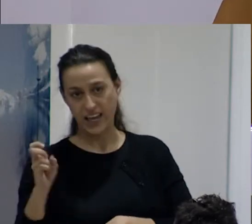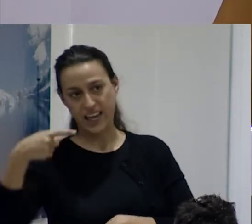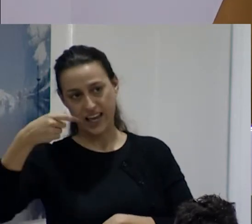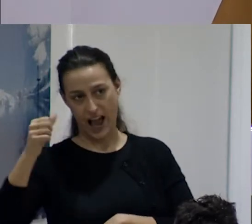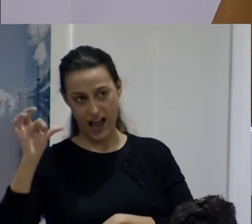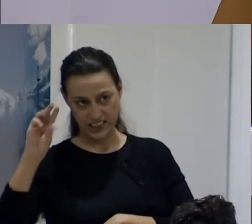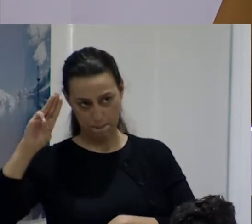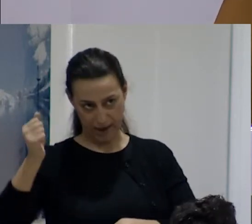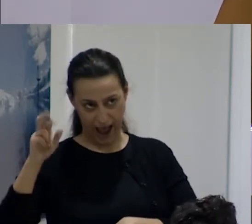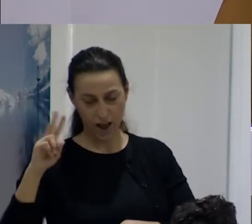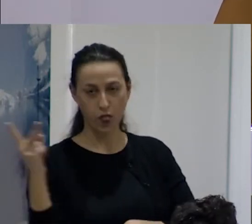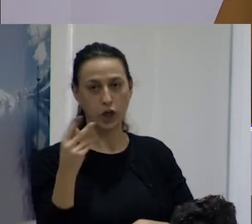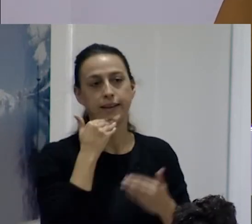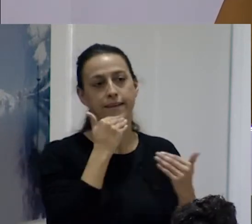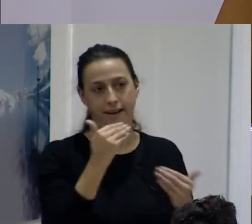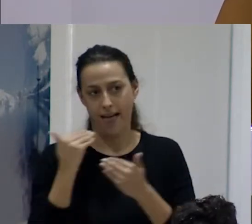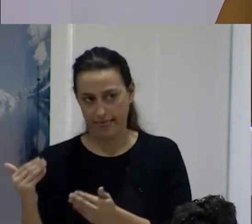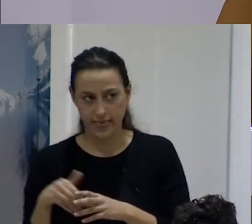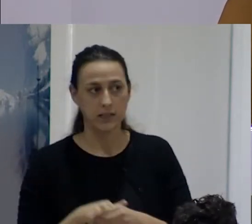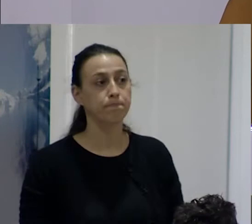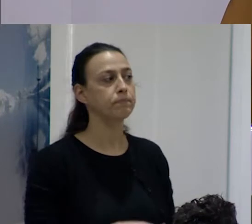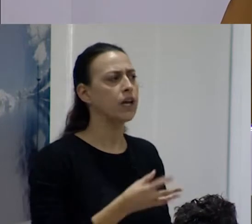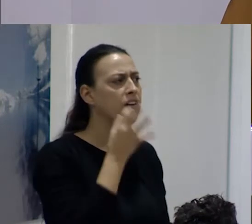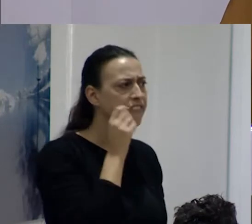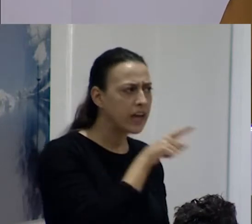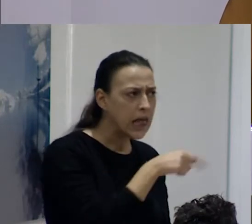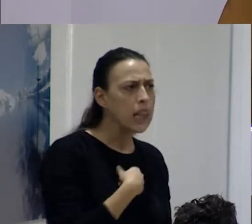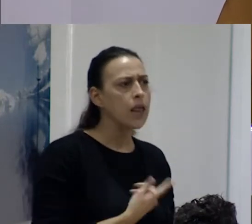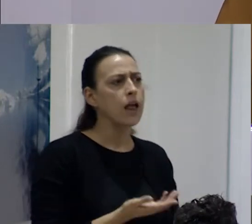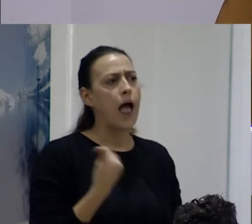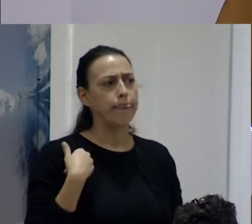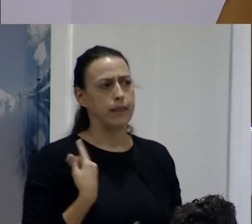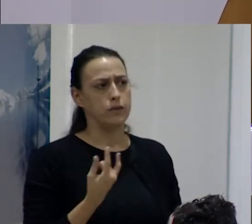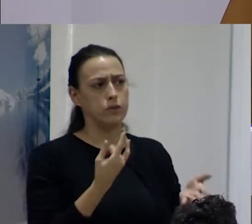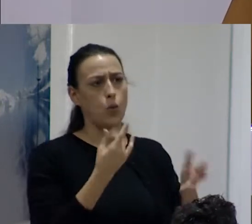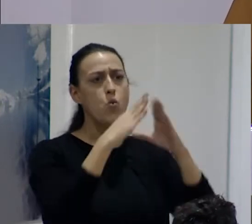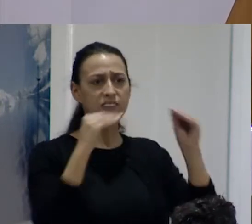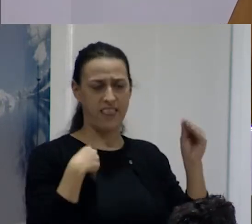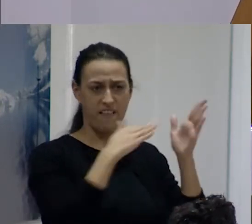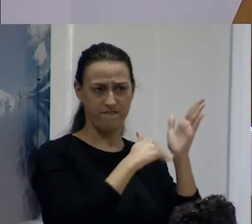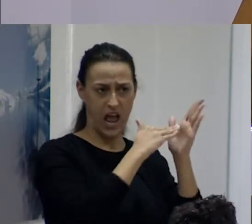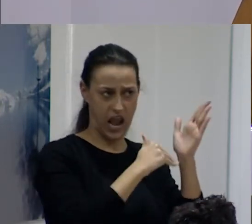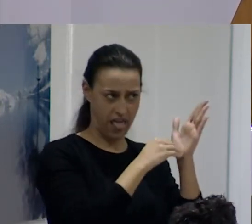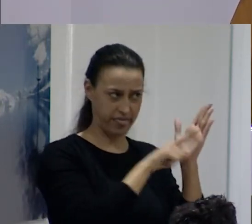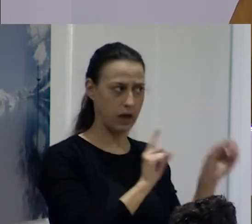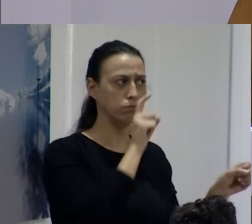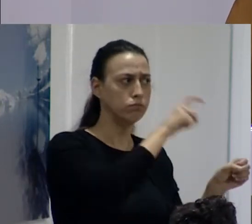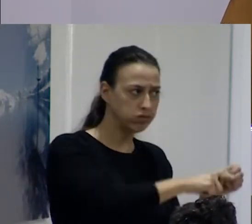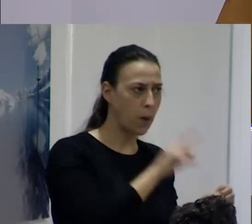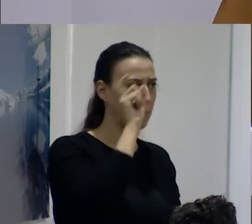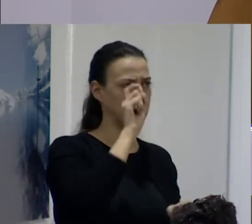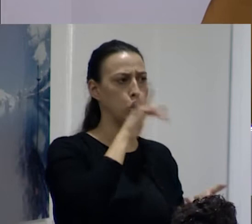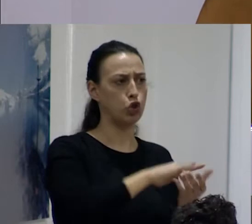Llurban. En realitat, Tomàs Llorenç ja havia sigut professor d'estètica a la Politècnica de València, d'Història i Teoria de l'Arquitectura a